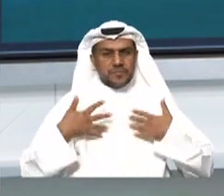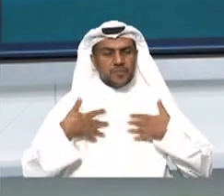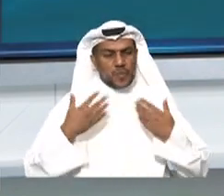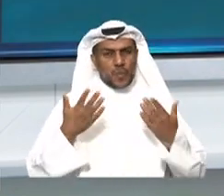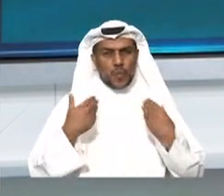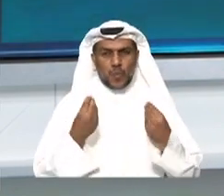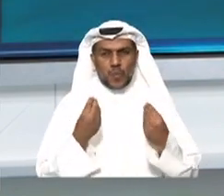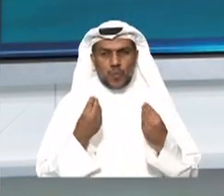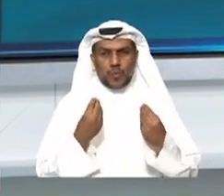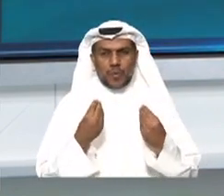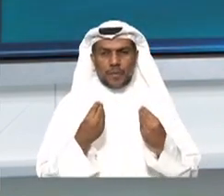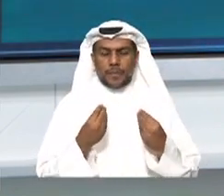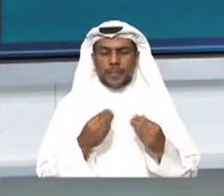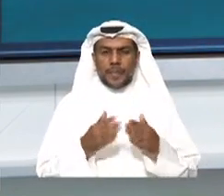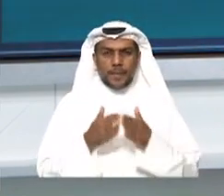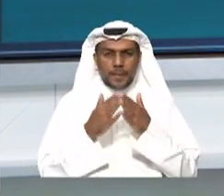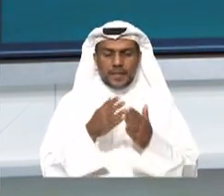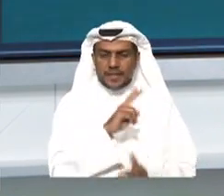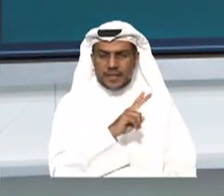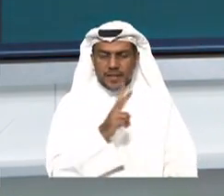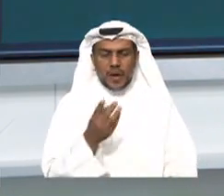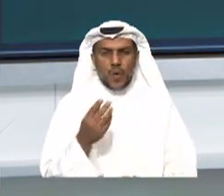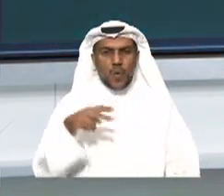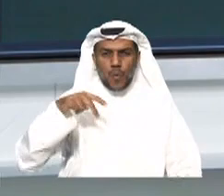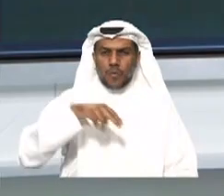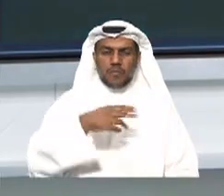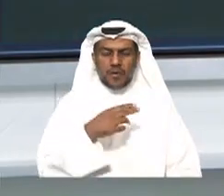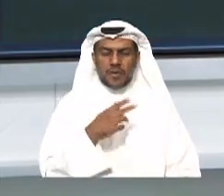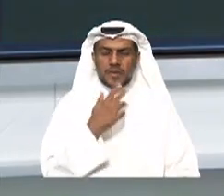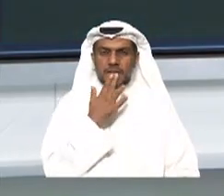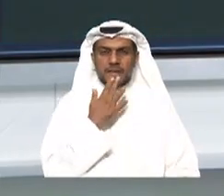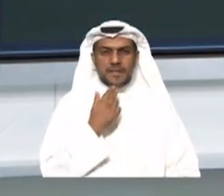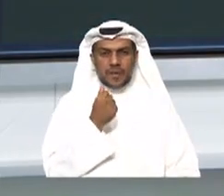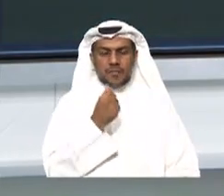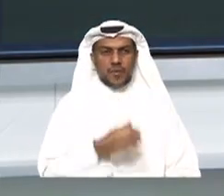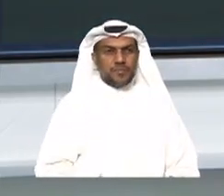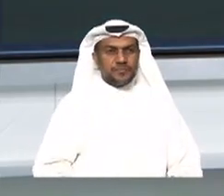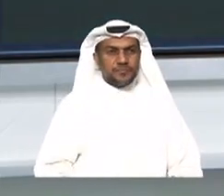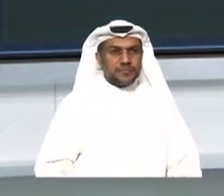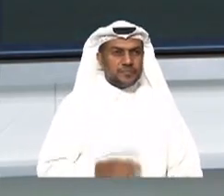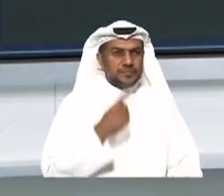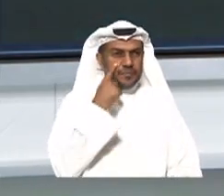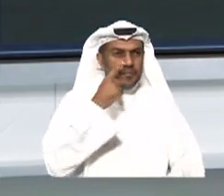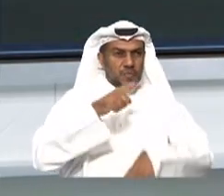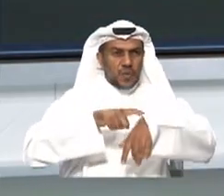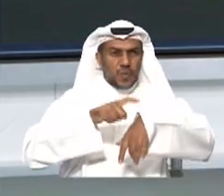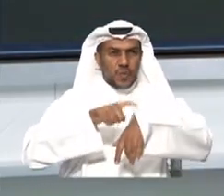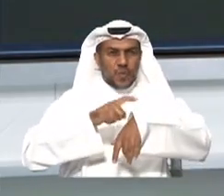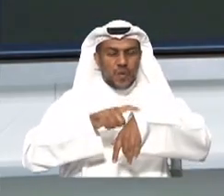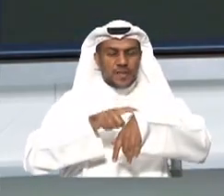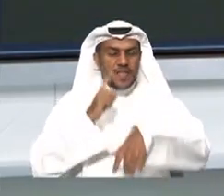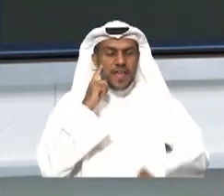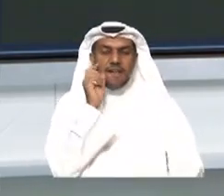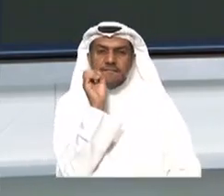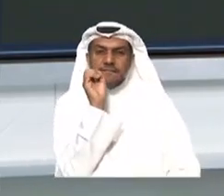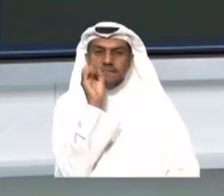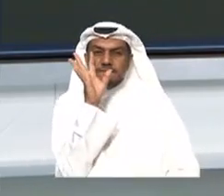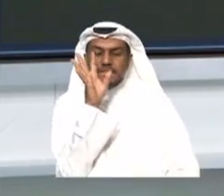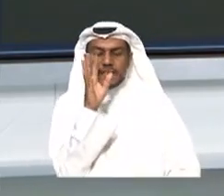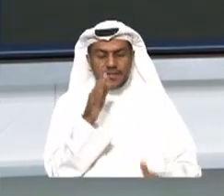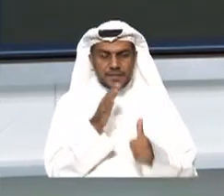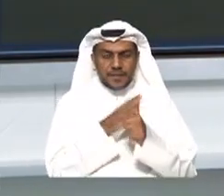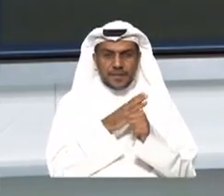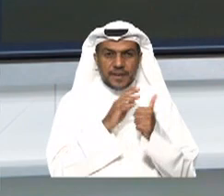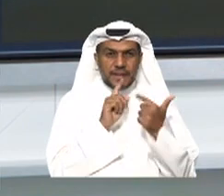البحرية وكذلك الأنشطة الخارجية. المواقيت بإذن الله حسب التوقيت المحلي لمدينة الكويت، موعد أذان الفجر